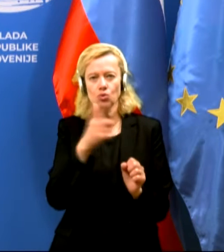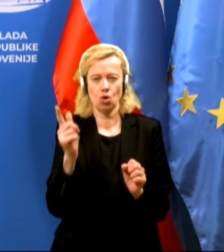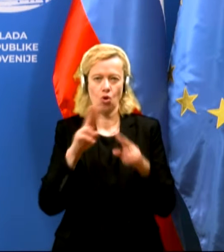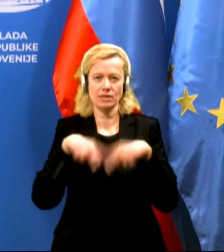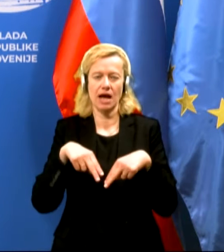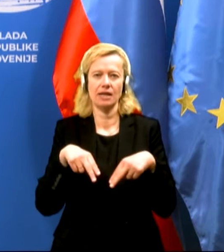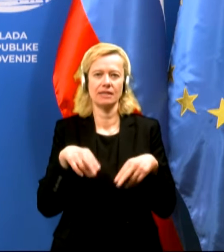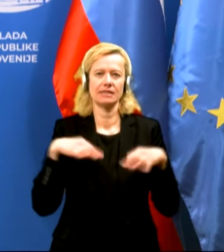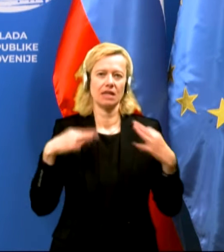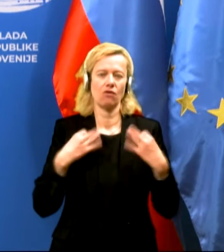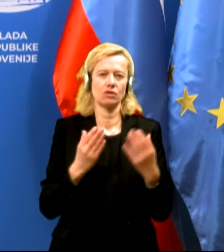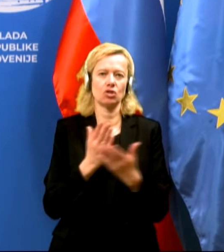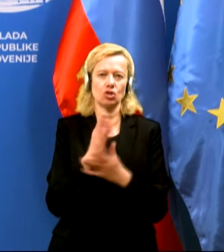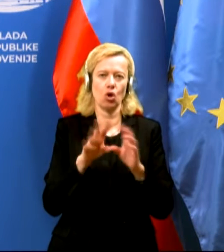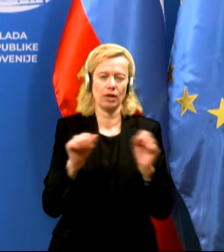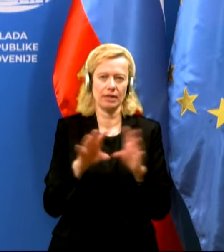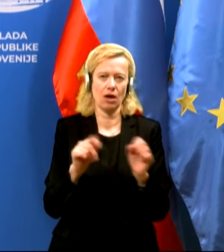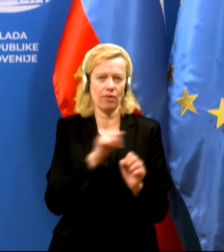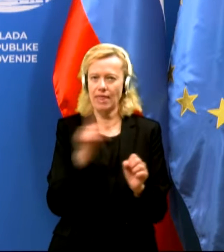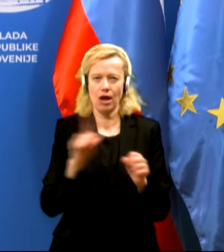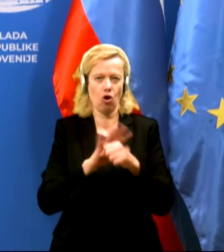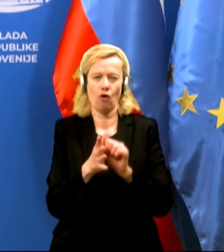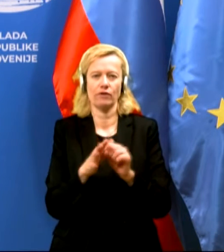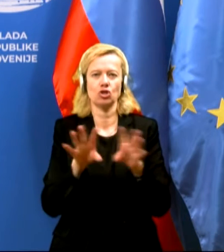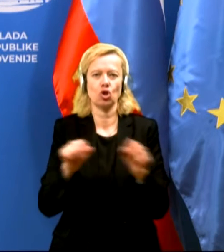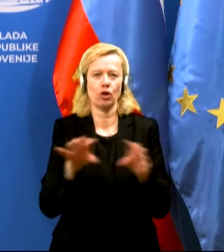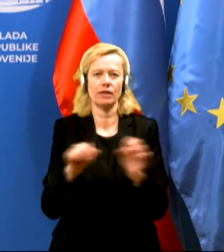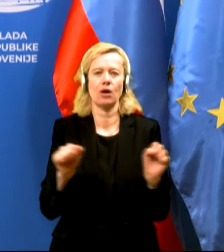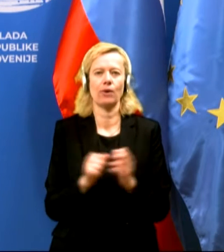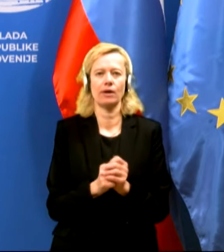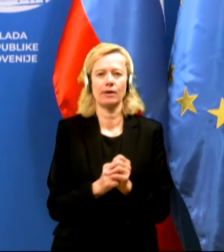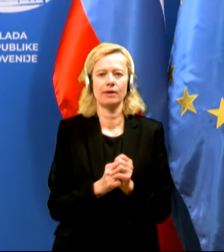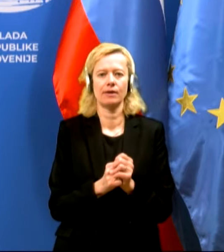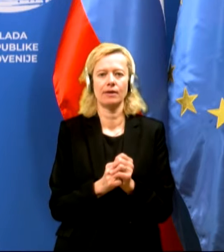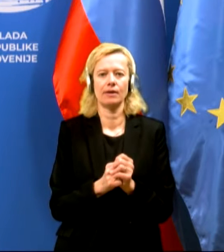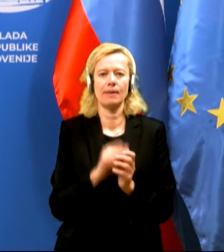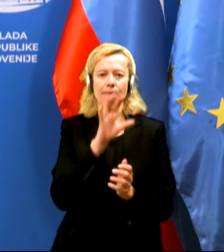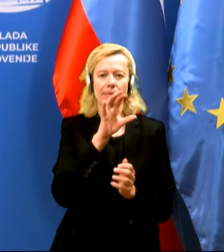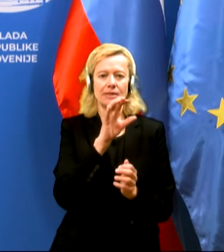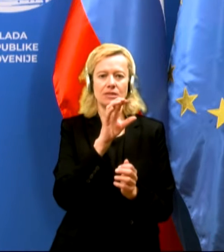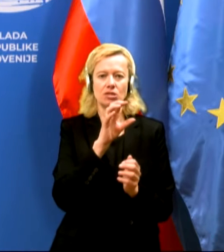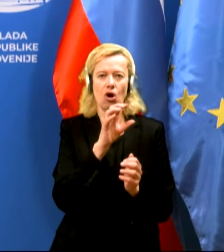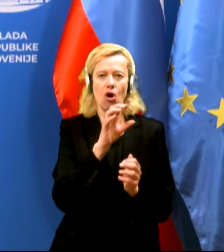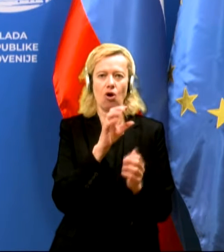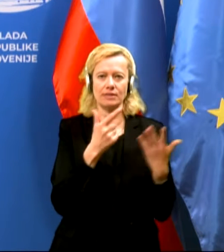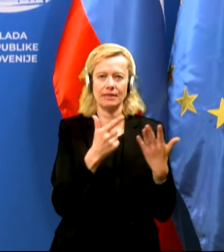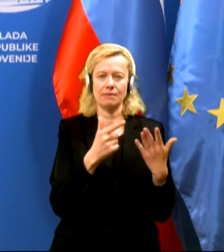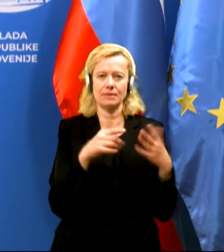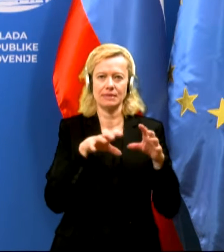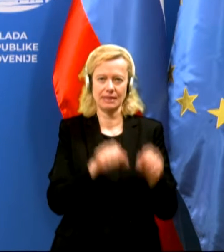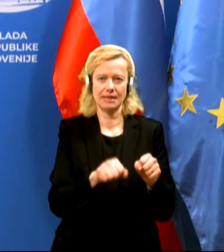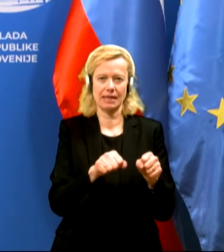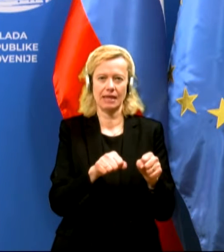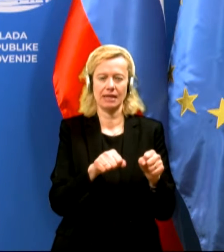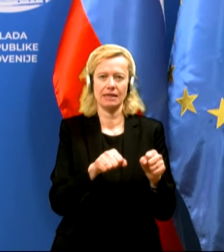zdravstvenih storitev, se pravi ne COVID storitev. Tako z 500 zasedenimi posteljami prihajamo v